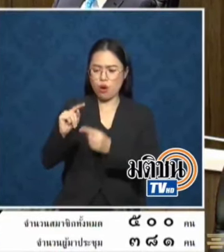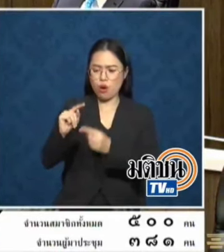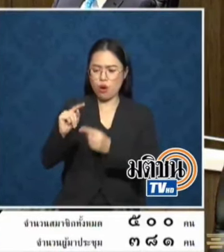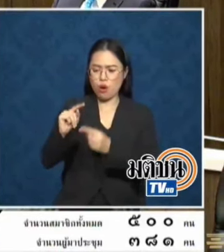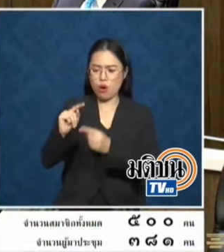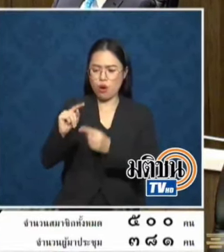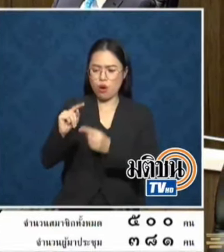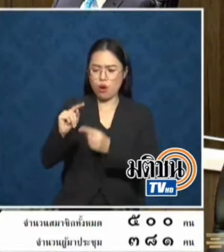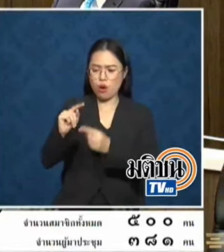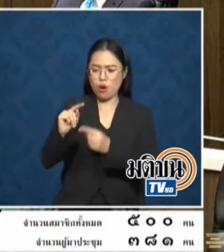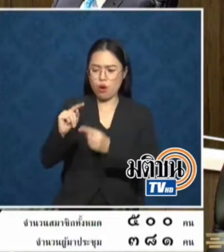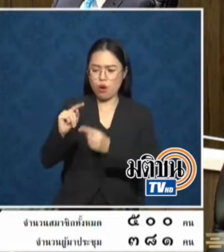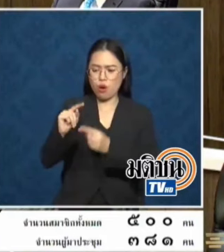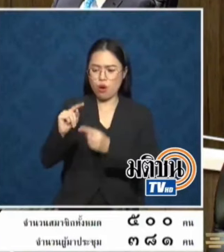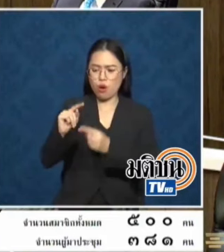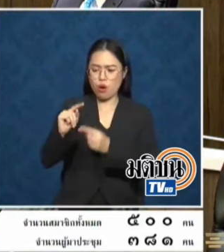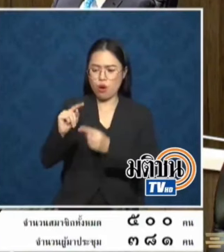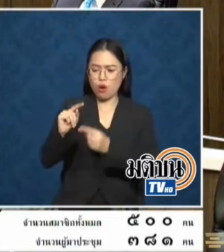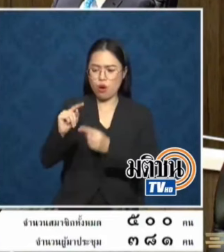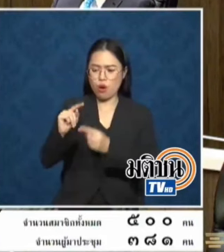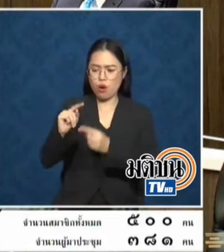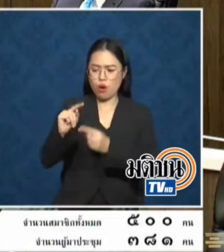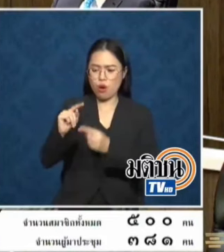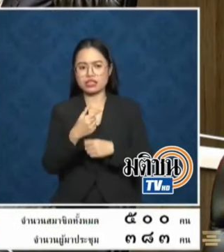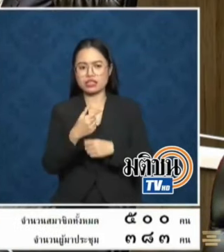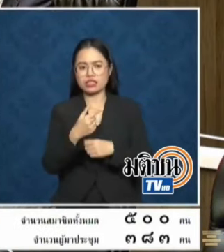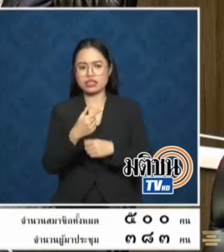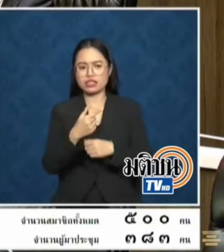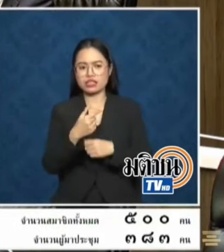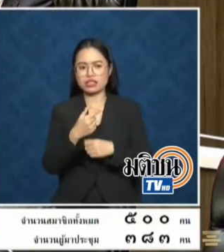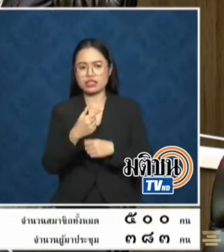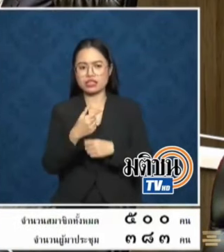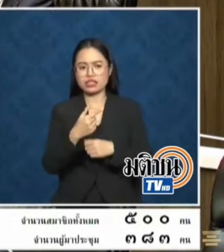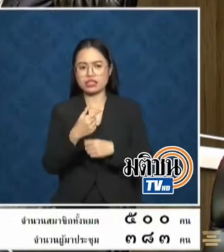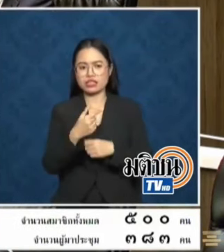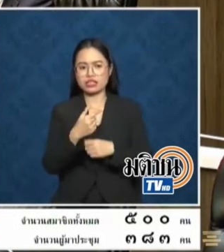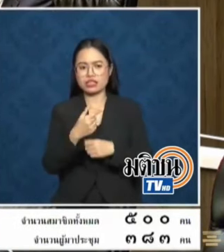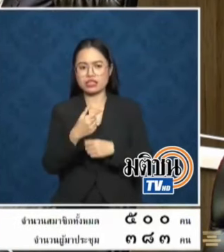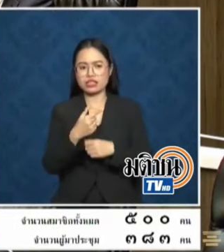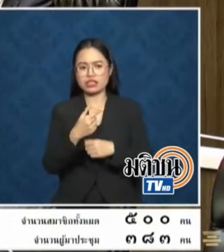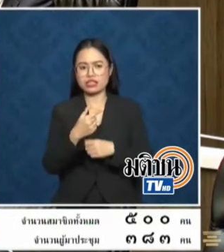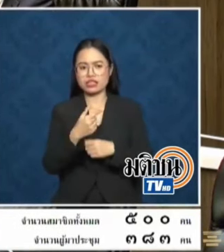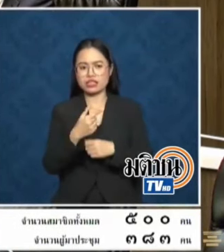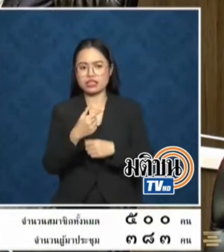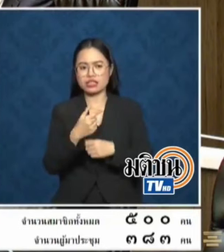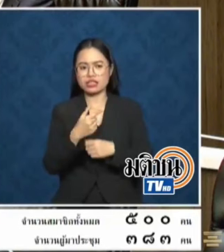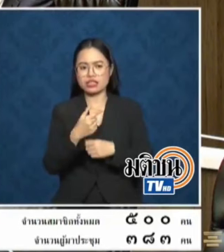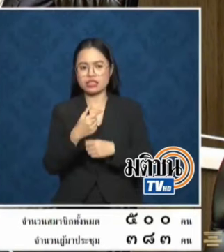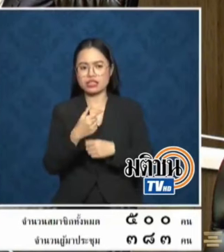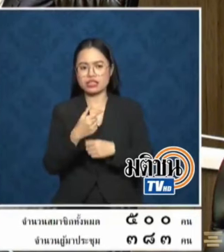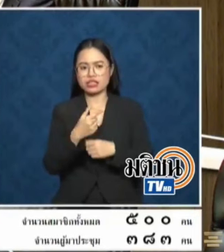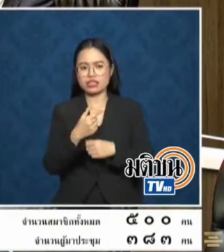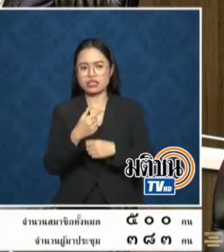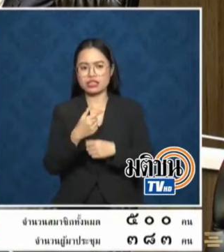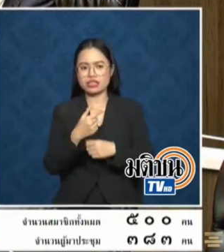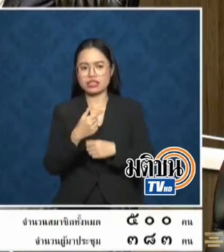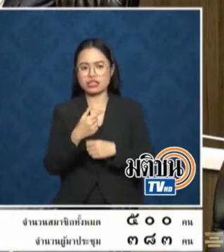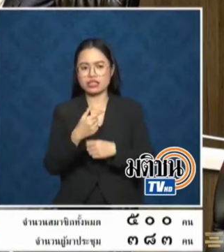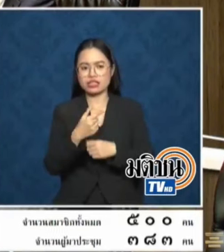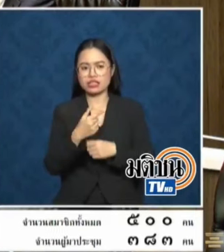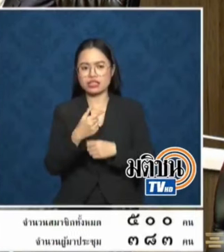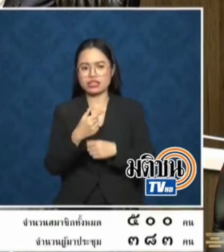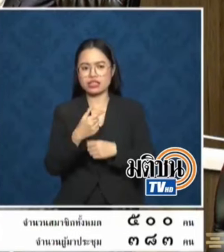แล้วก็อย่าเป็นการอภิปรายนะครับ ครับก็เข้าใจครับงั้นก็ผมฝากอีกนิดเดียวครับคือสมัยการประชุมที่แล้วสภาชุด